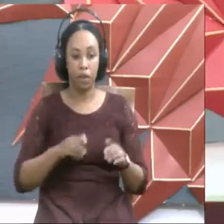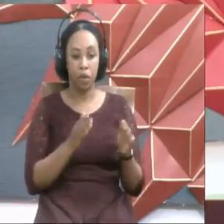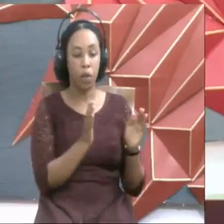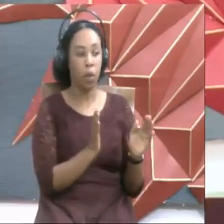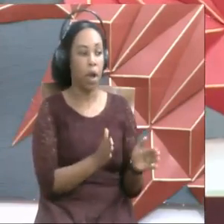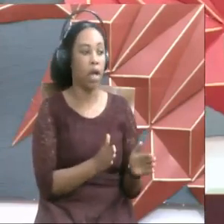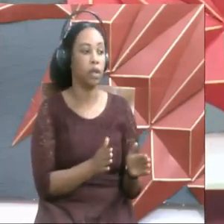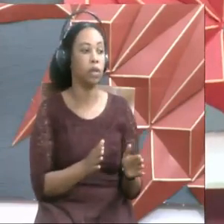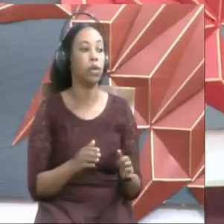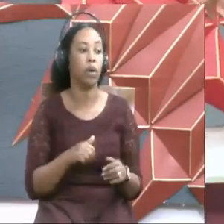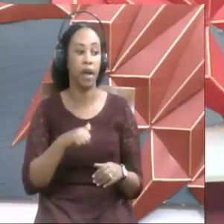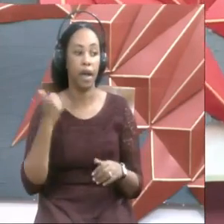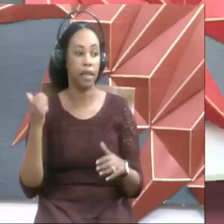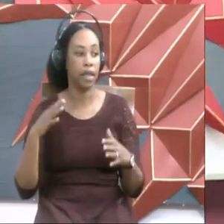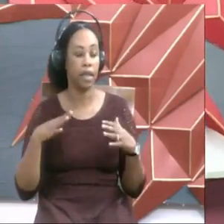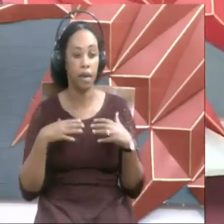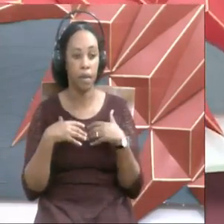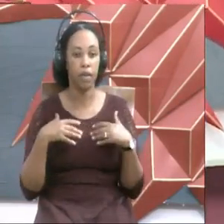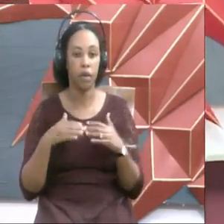autres